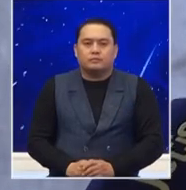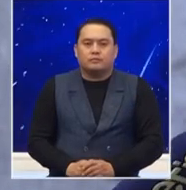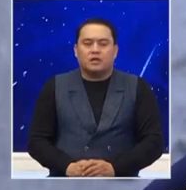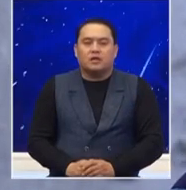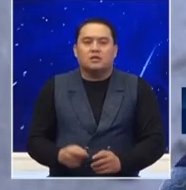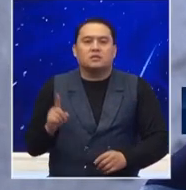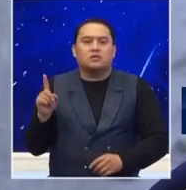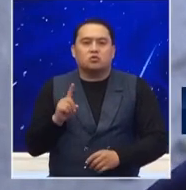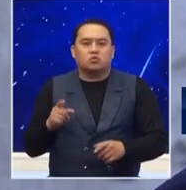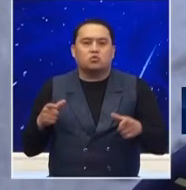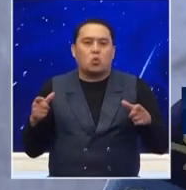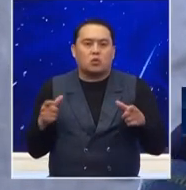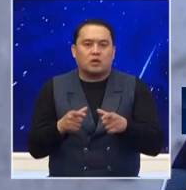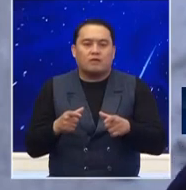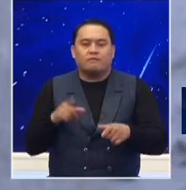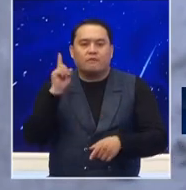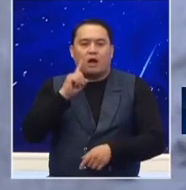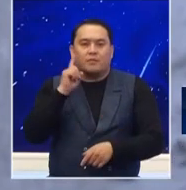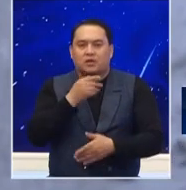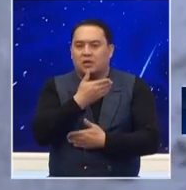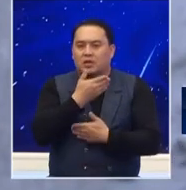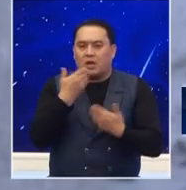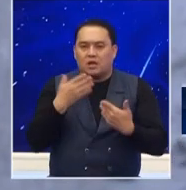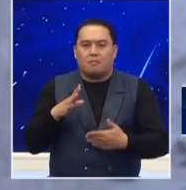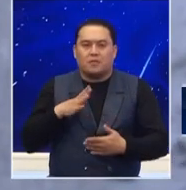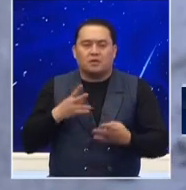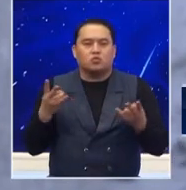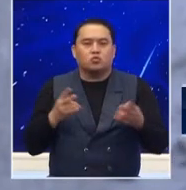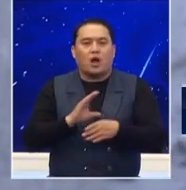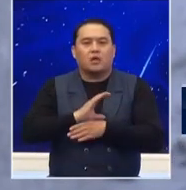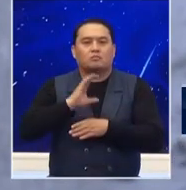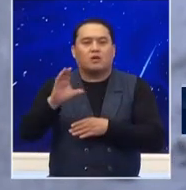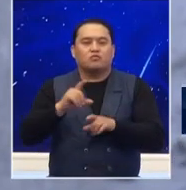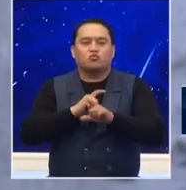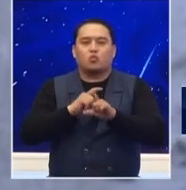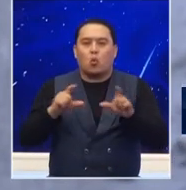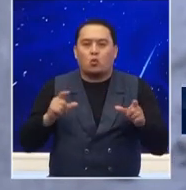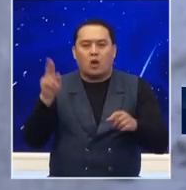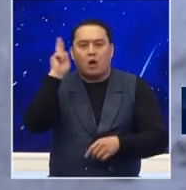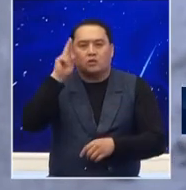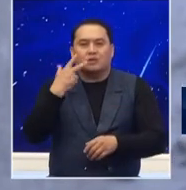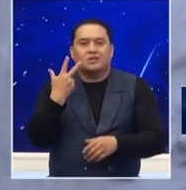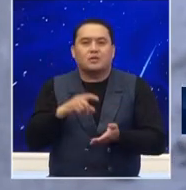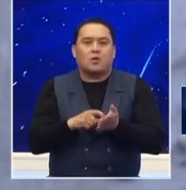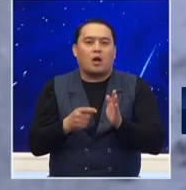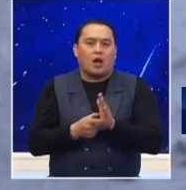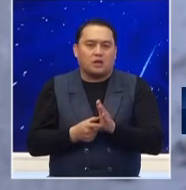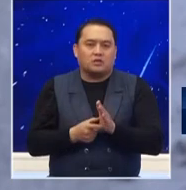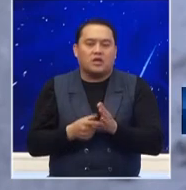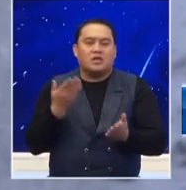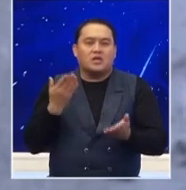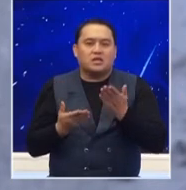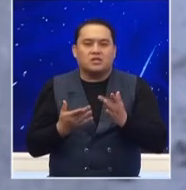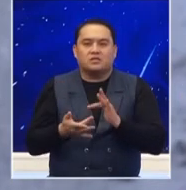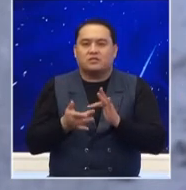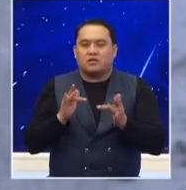Из-за того, что интернет ловит плохо, а временами его вообще нет, я была вынуждена отправить дочку в школу. Она учится в 3 классе. Конечно, если бы сеть